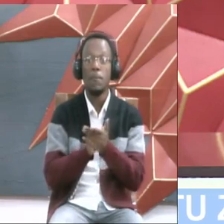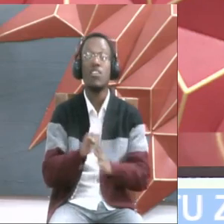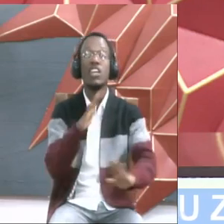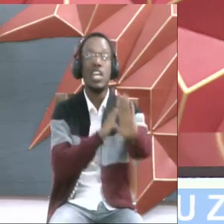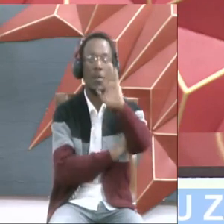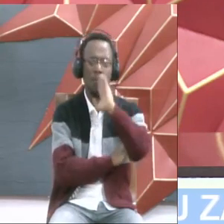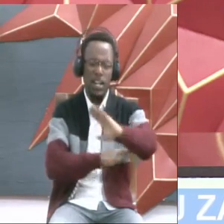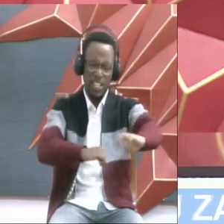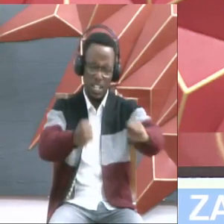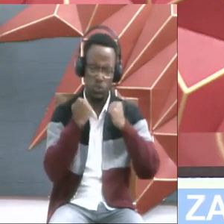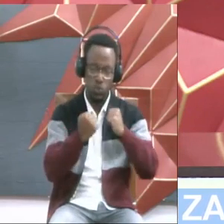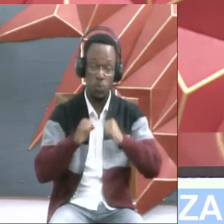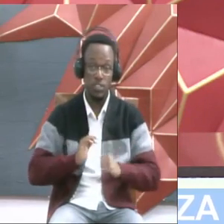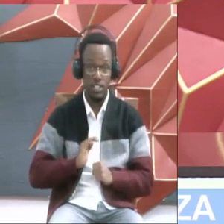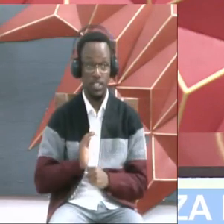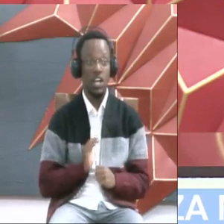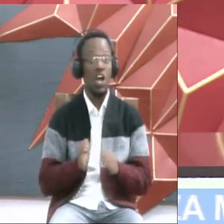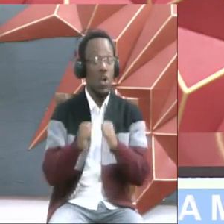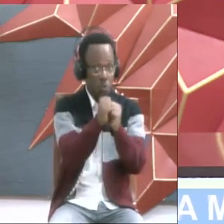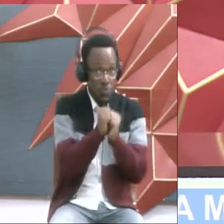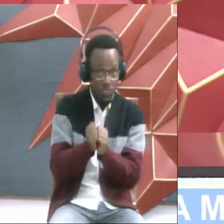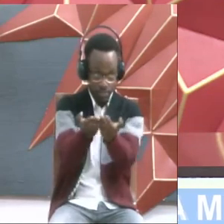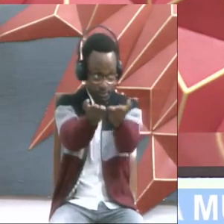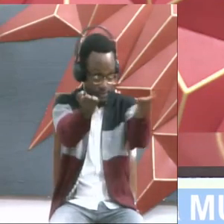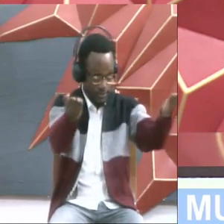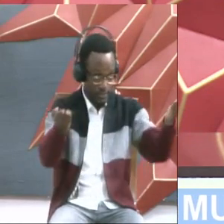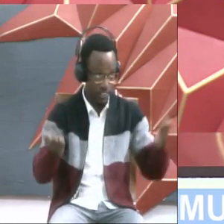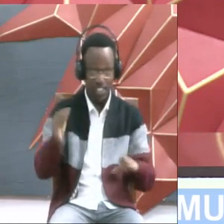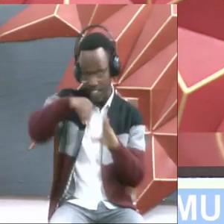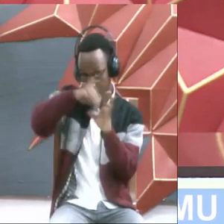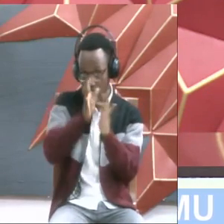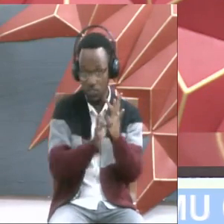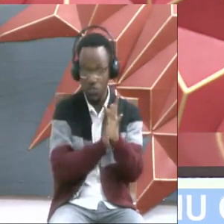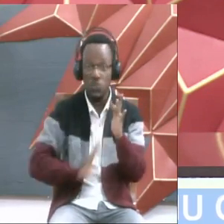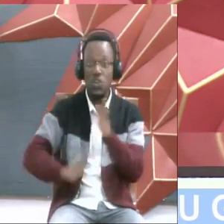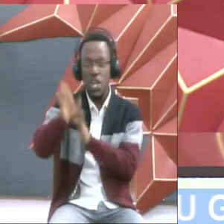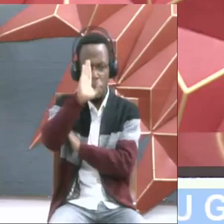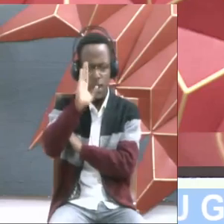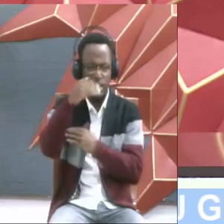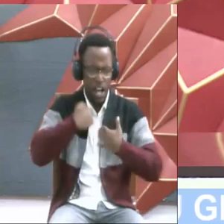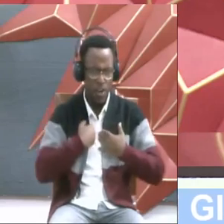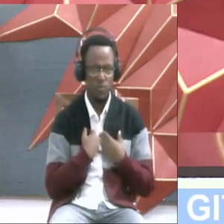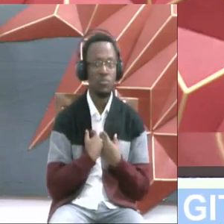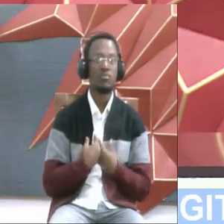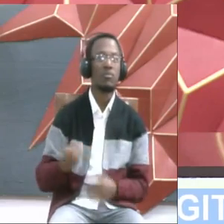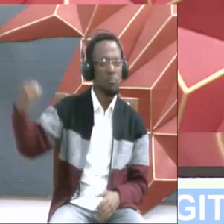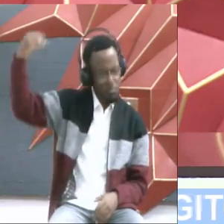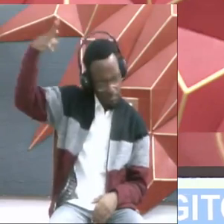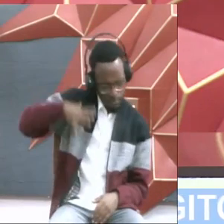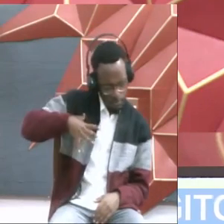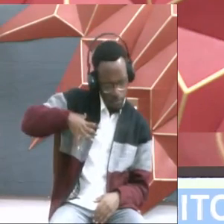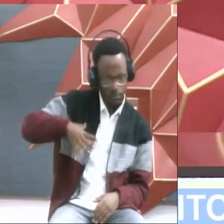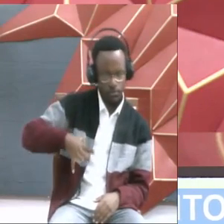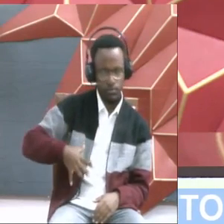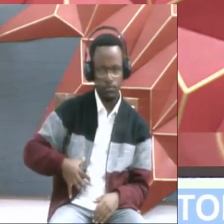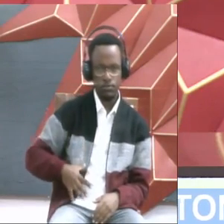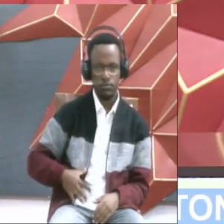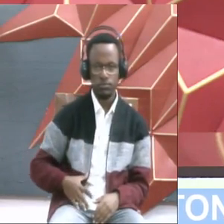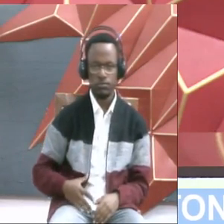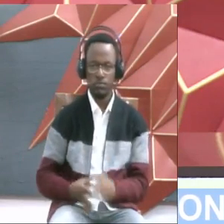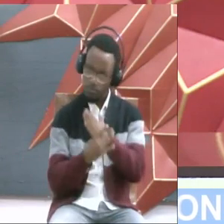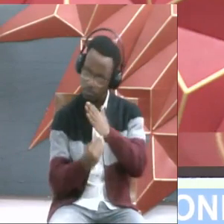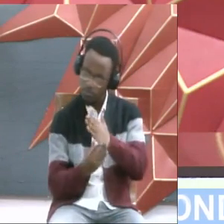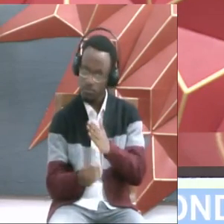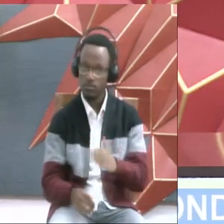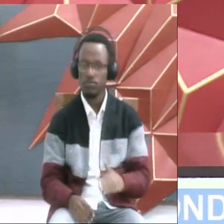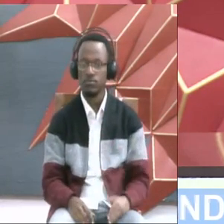idukomezanya namwe muri Kristo kandi niyo yaturobanuje amavuta Amen Bibiliya